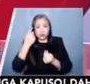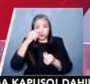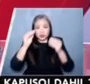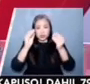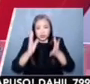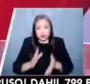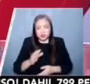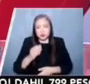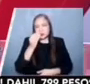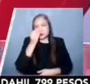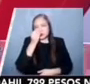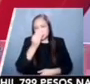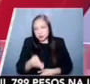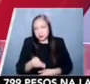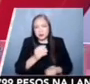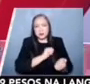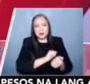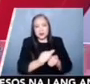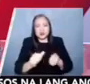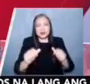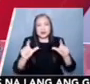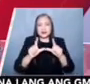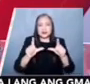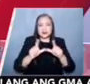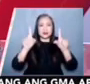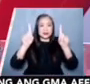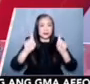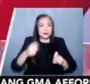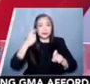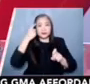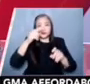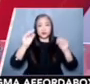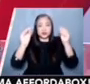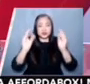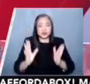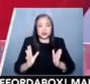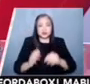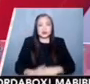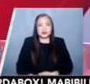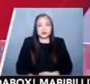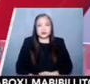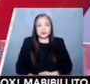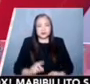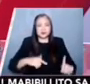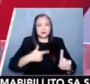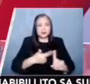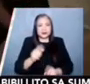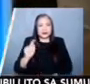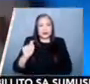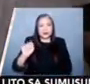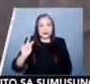kasi ang pumapasa sa licens Examination for Teachers may unang balita si Tina Panganiban